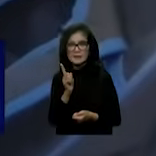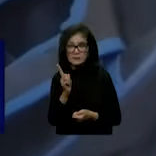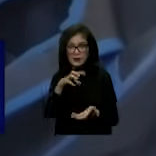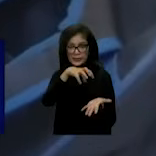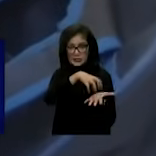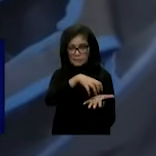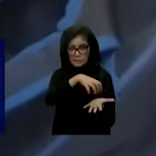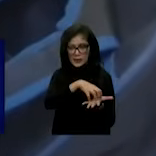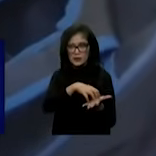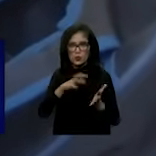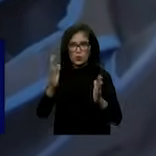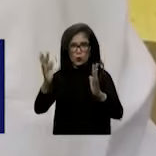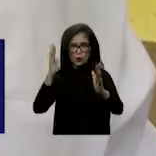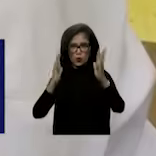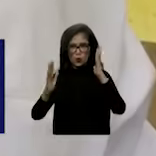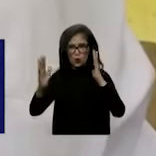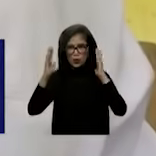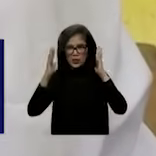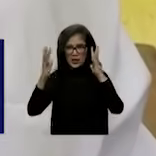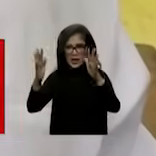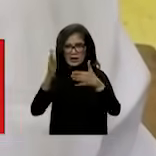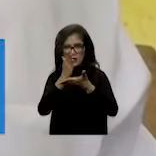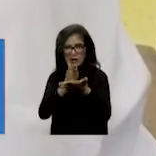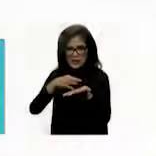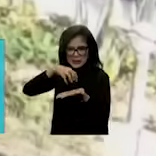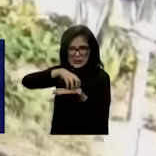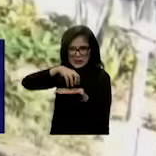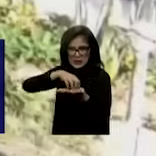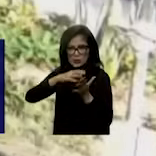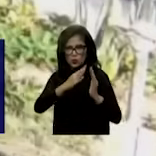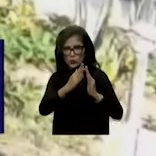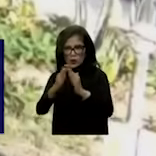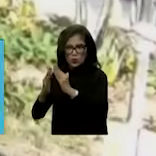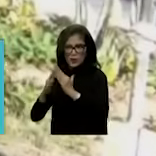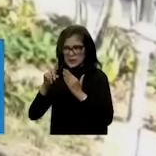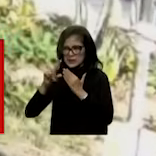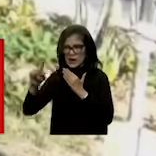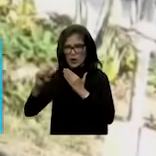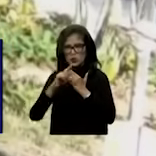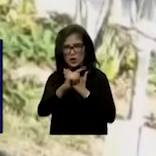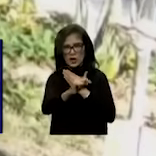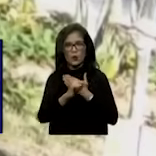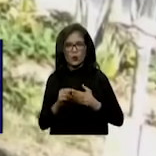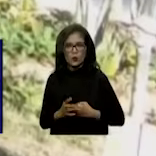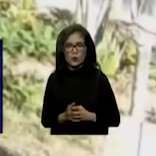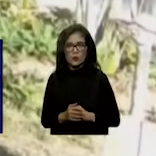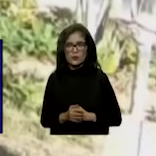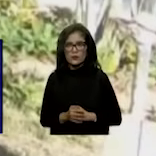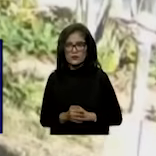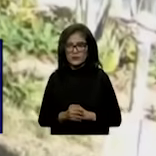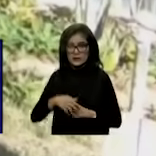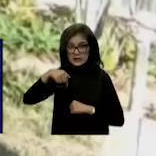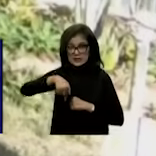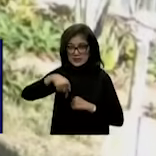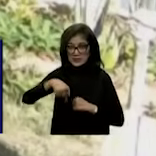tengah kawasan hutan terpencil yang jauh dari permukiman warga. Ini kan di tengah hutan. Di tengah